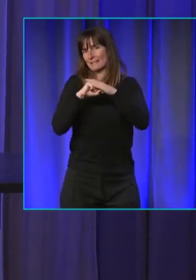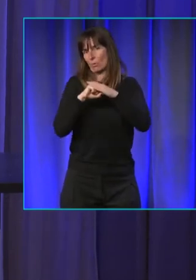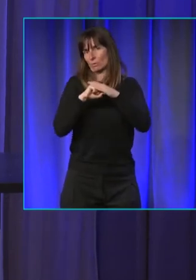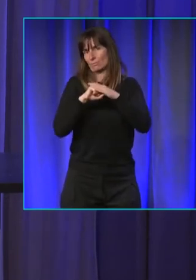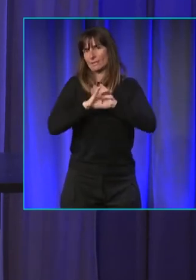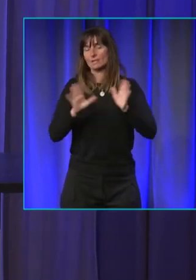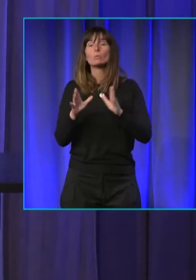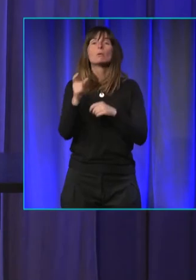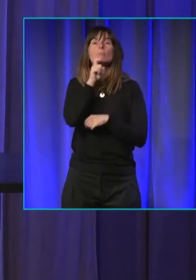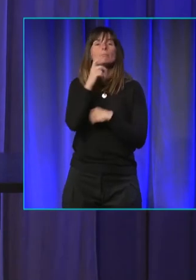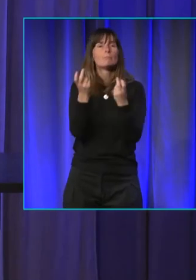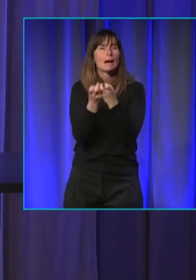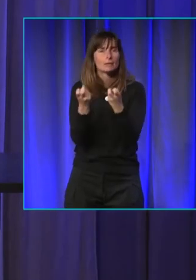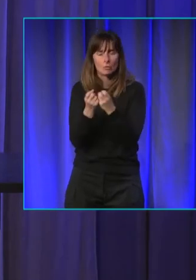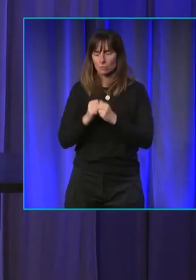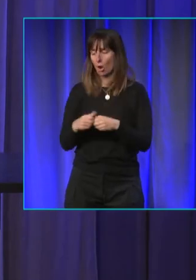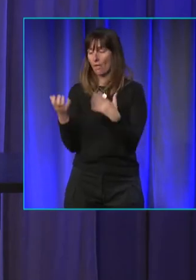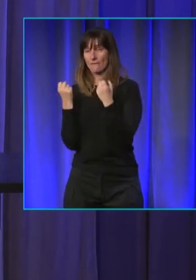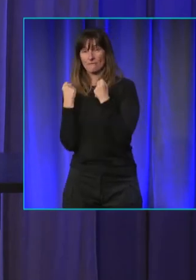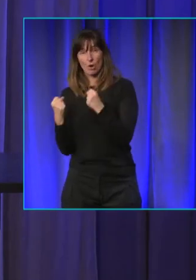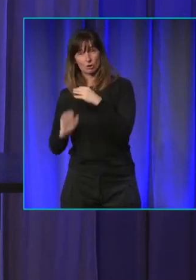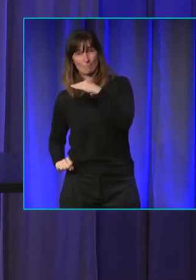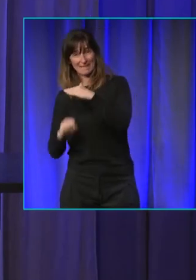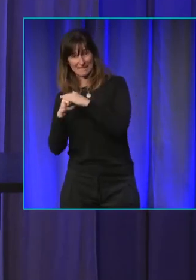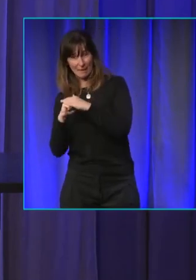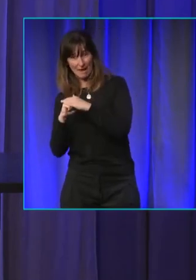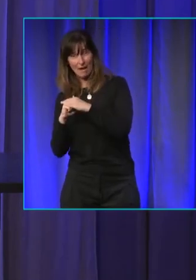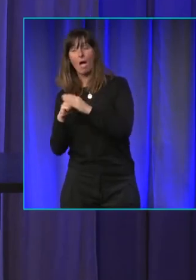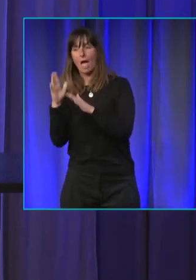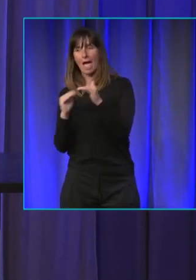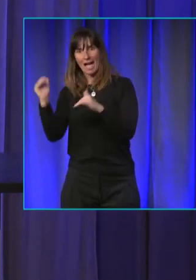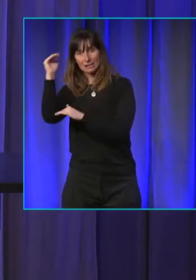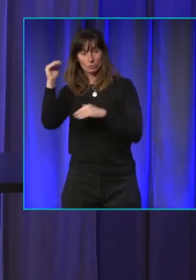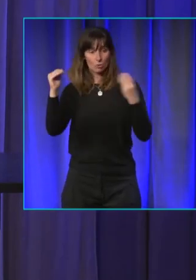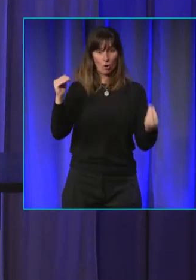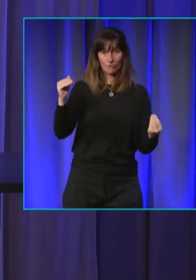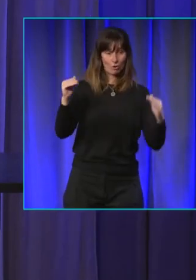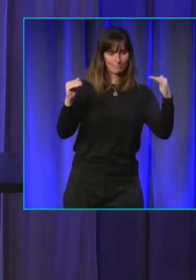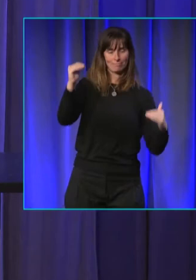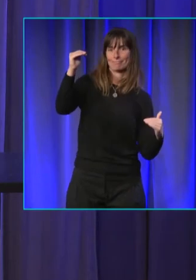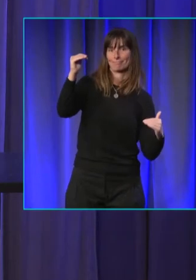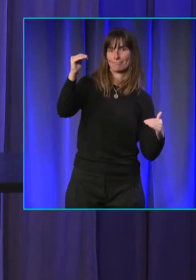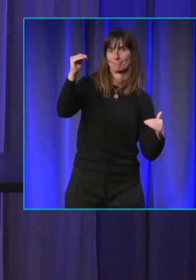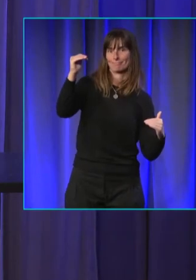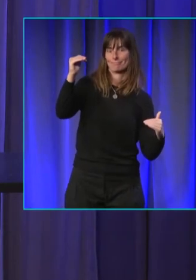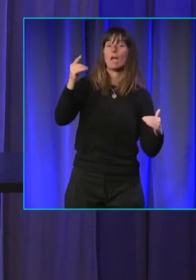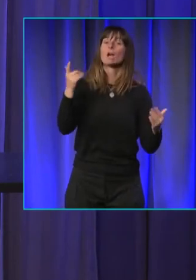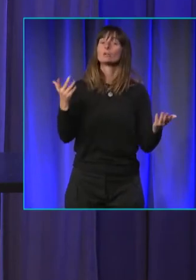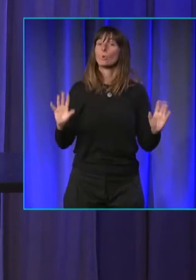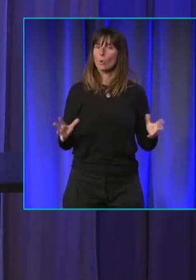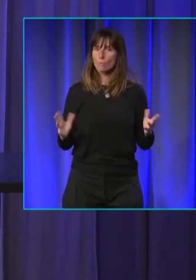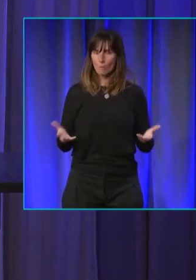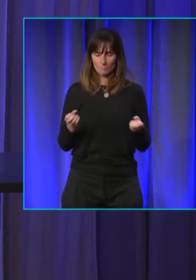on parlait de force, la force maximale est toujours plus faible chez l'enfant que chez l'adulte. Donc du coup, ce qu'on fait, on propose un exercice